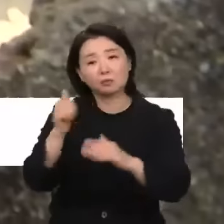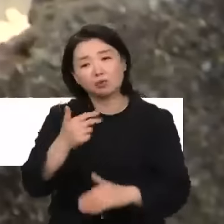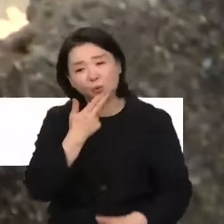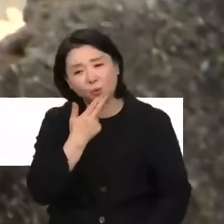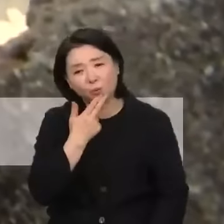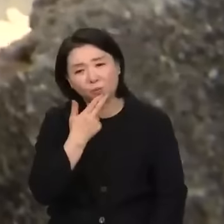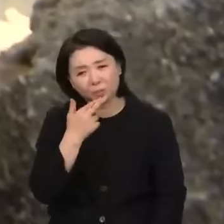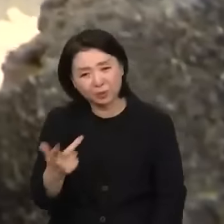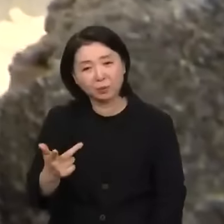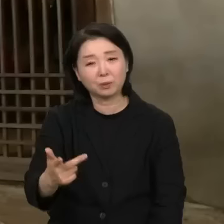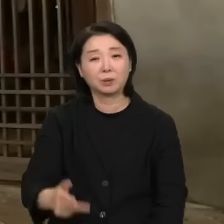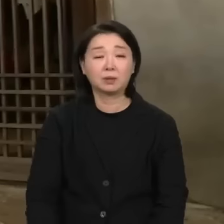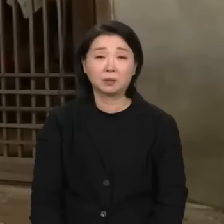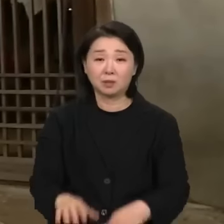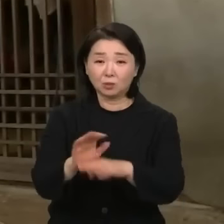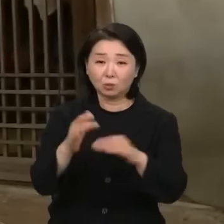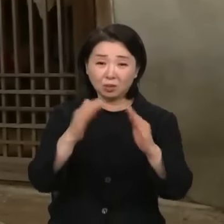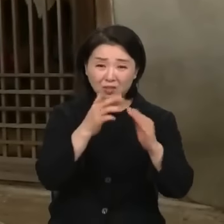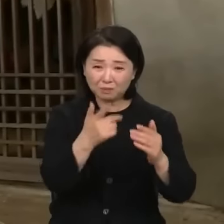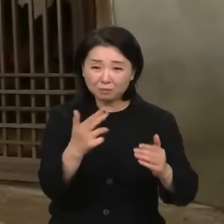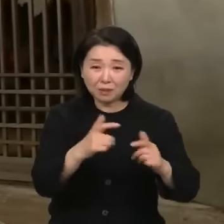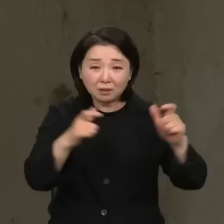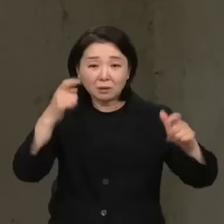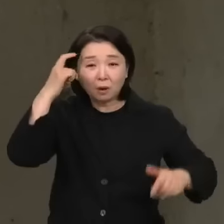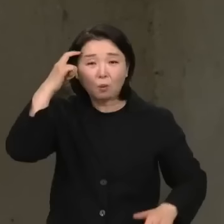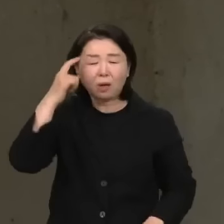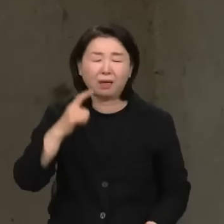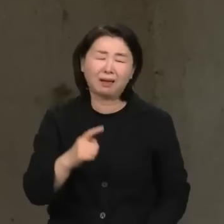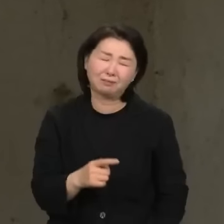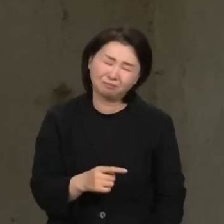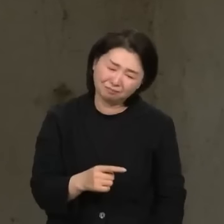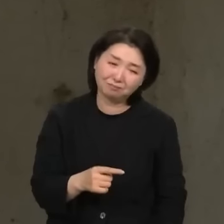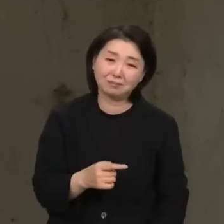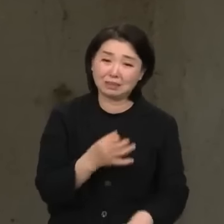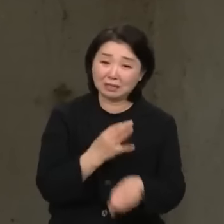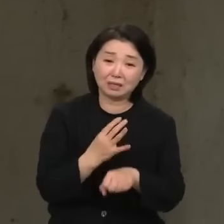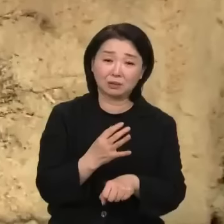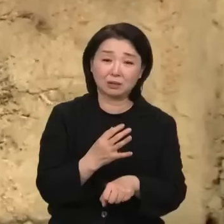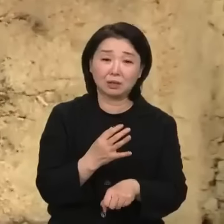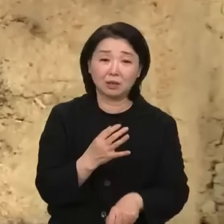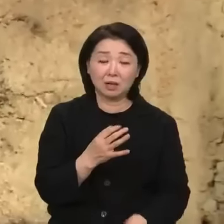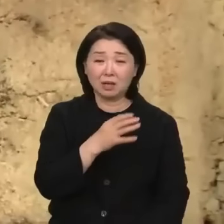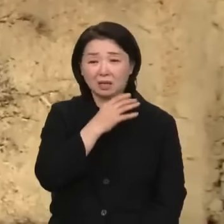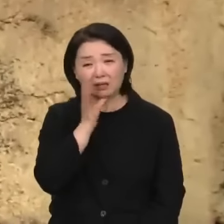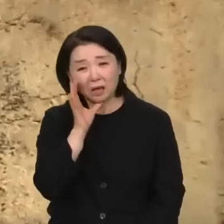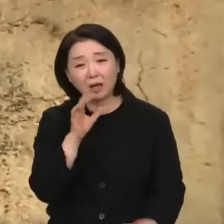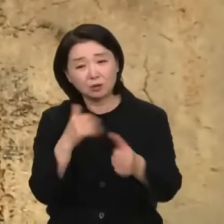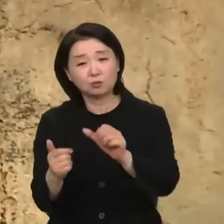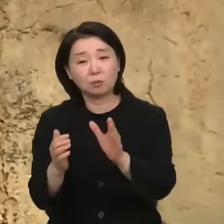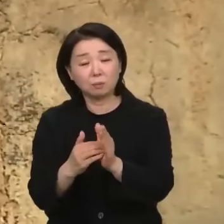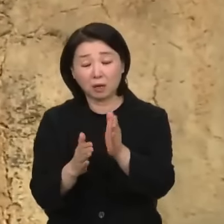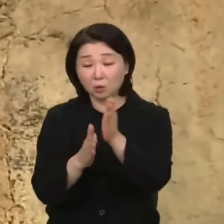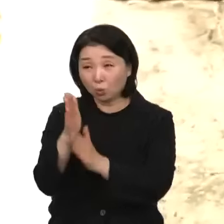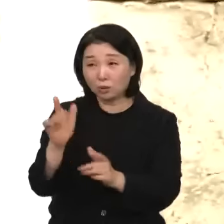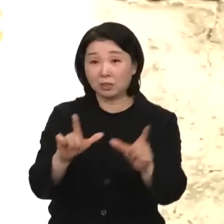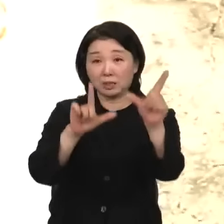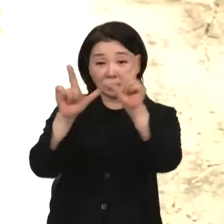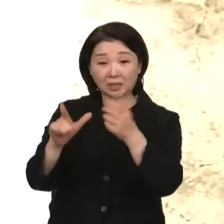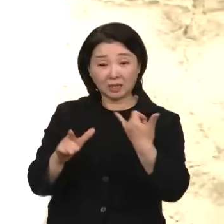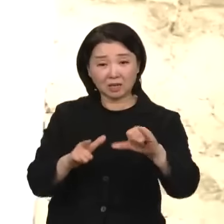상황입니다. 농촌의 빈집이 늘어나는 이유는 더 절박하고 단순합니다. 고령층이 사망하고 도시에 사는